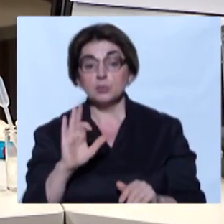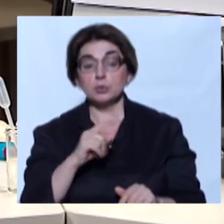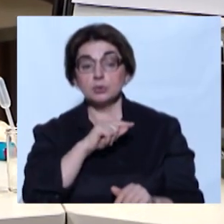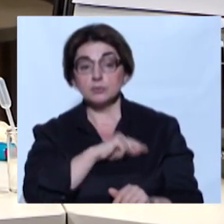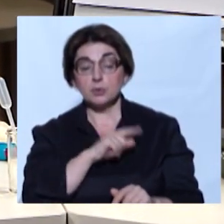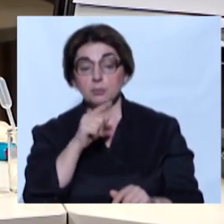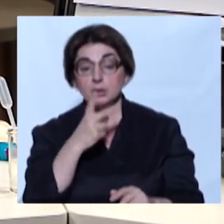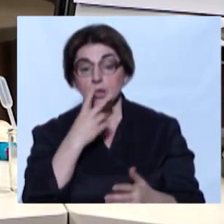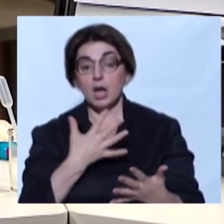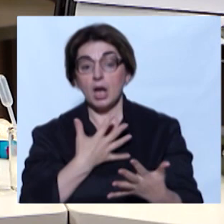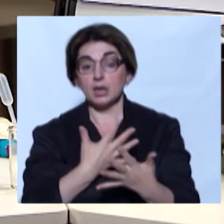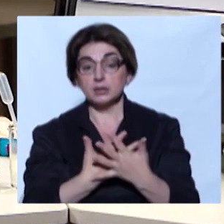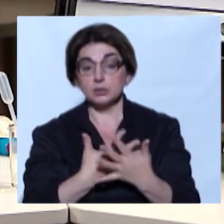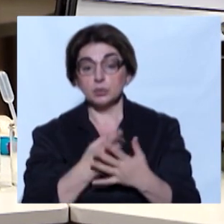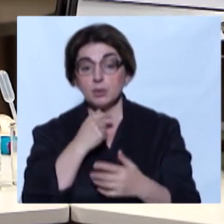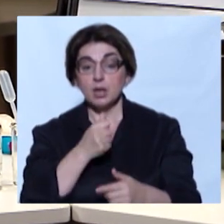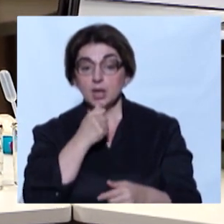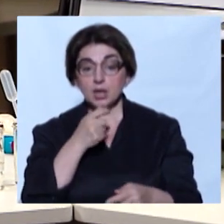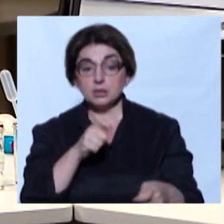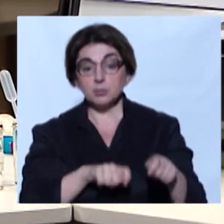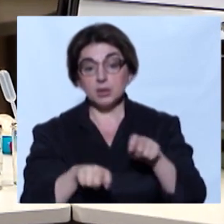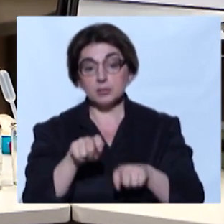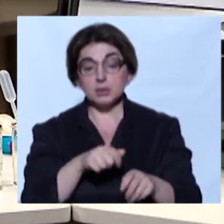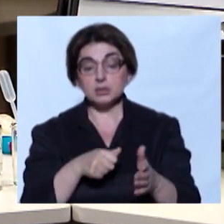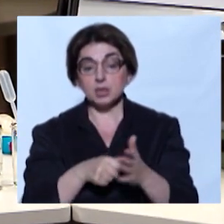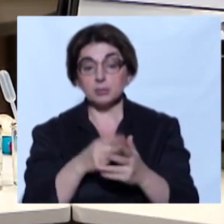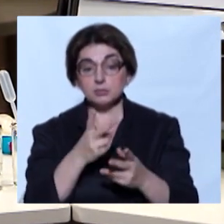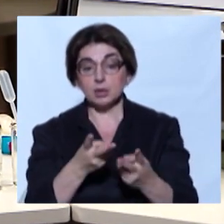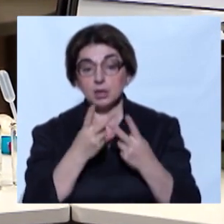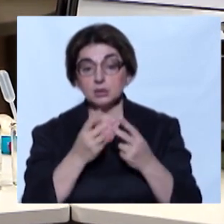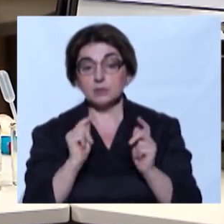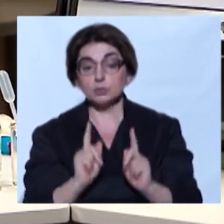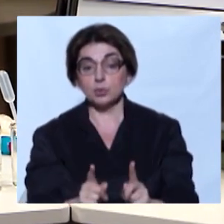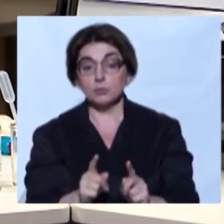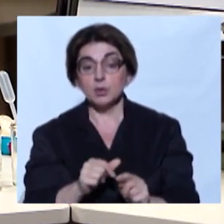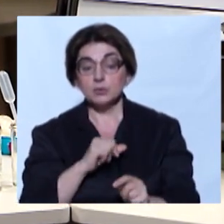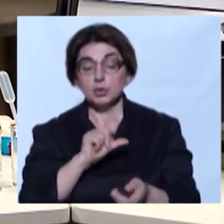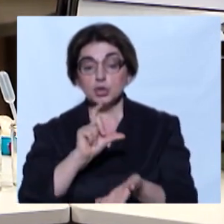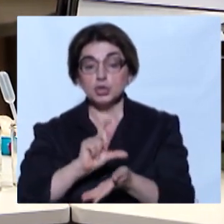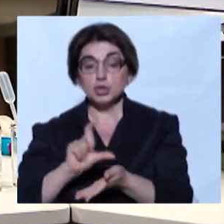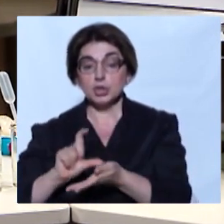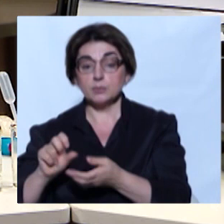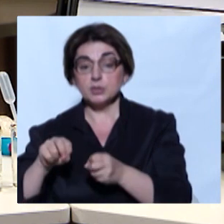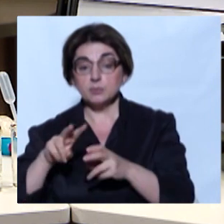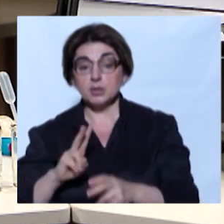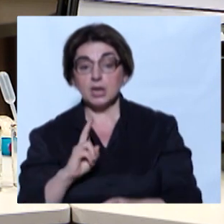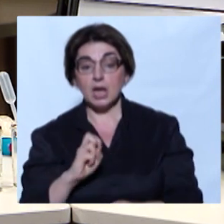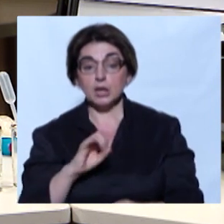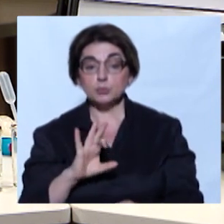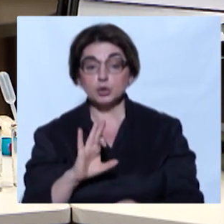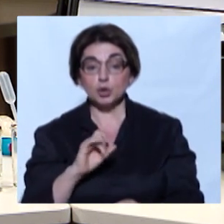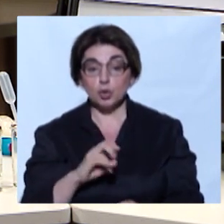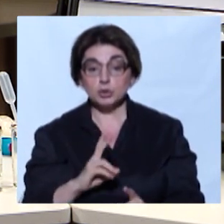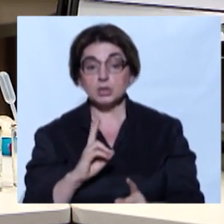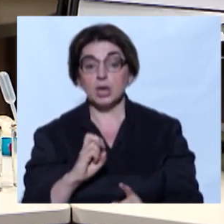მოდით ნახოთ მათი აქტიურობა ექსპერიმენტების საშუალებით. თქვენ ხედავთ, რომ ქიმიურ ჭიქებში მოთავსებულია კალიუმის ქლორიდის